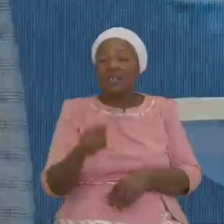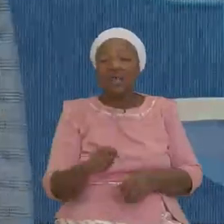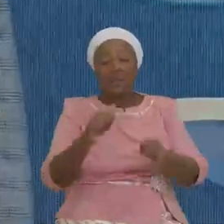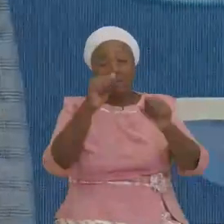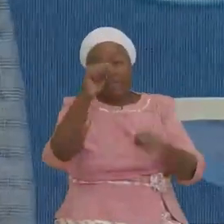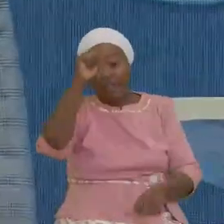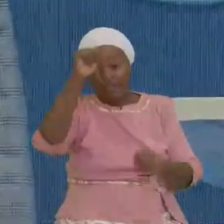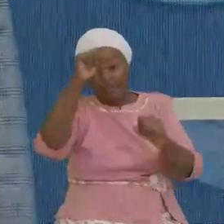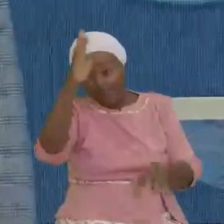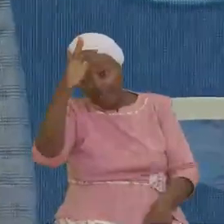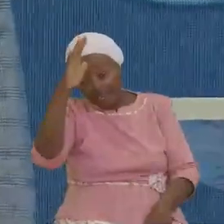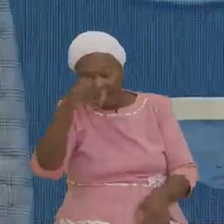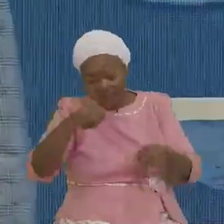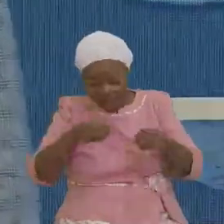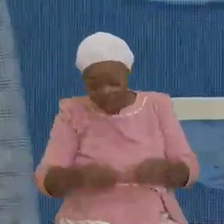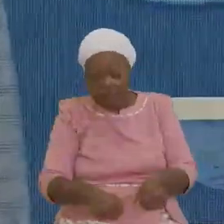s'est jamais déplacé.